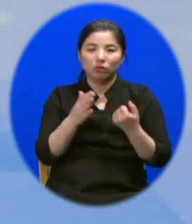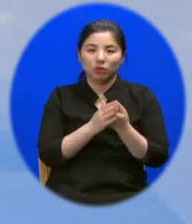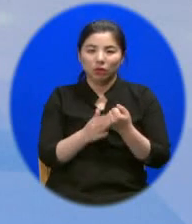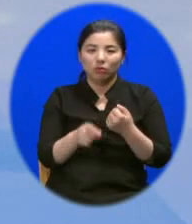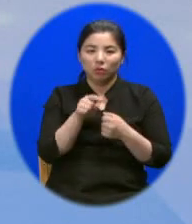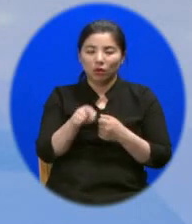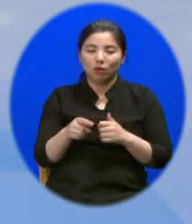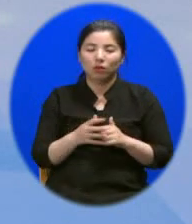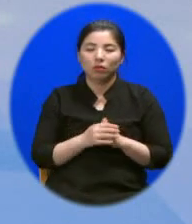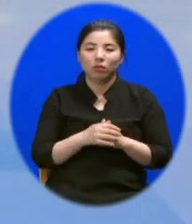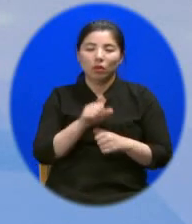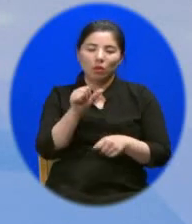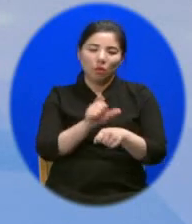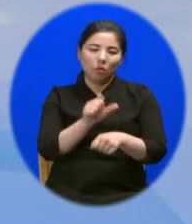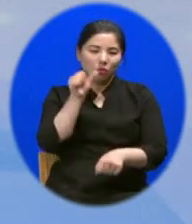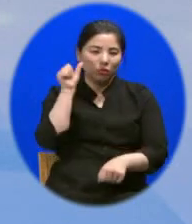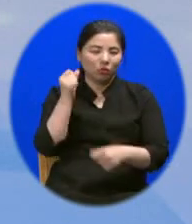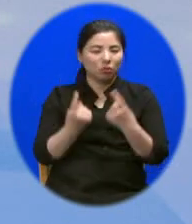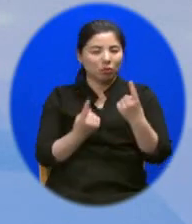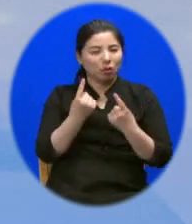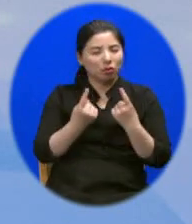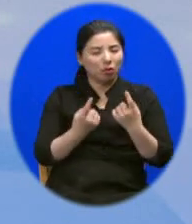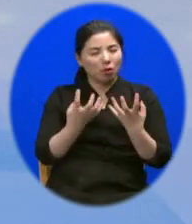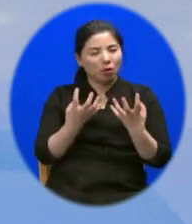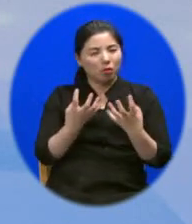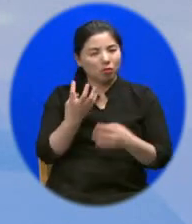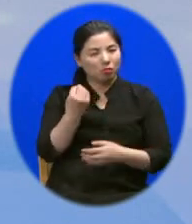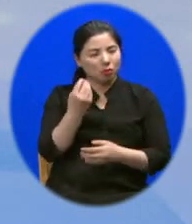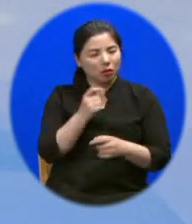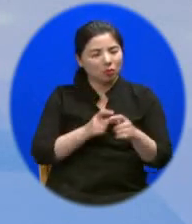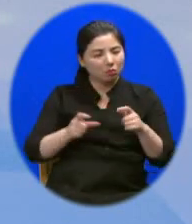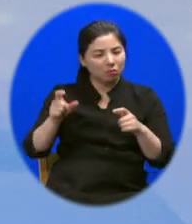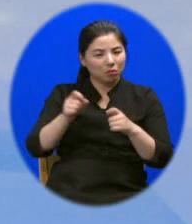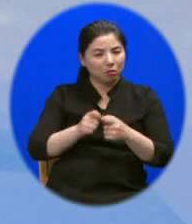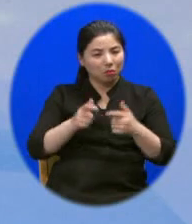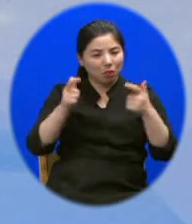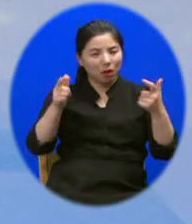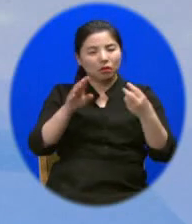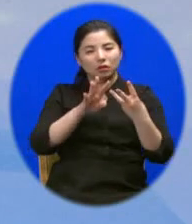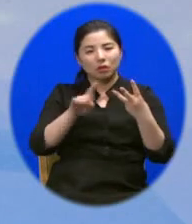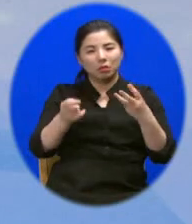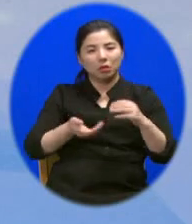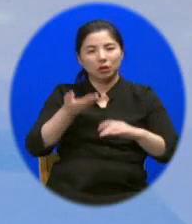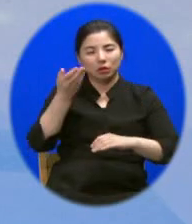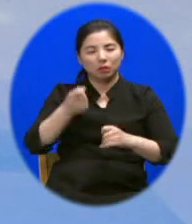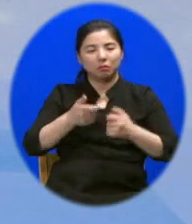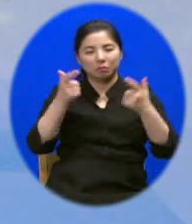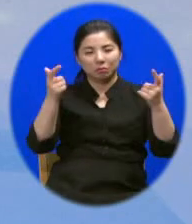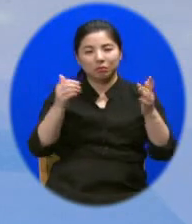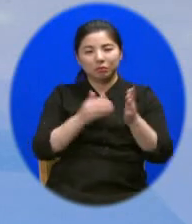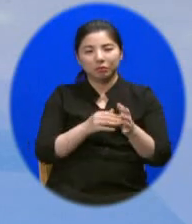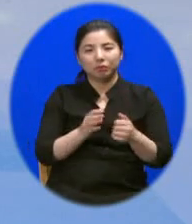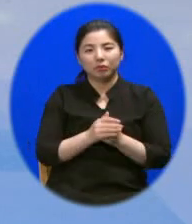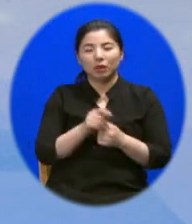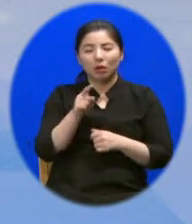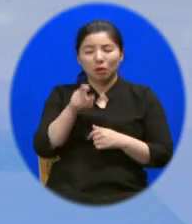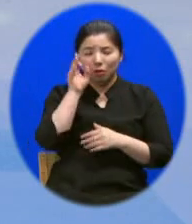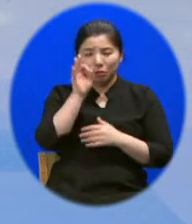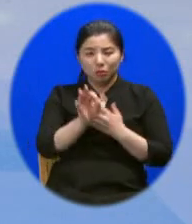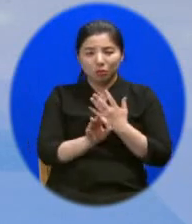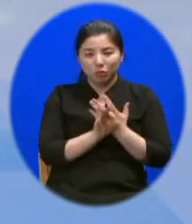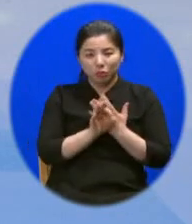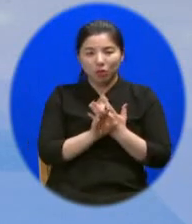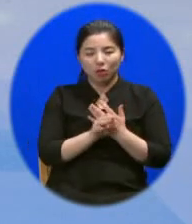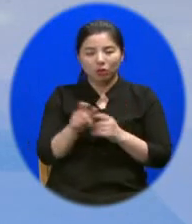이게 5년 전보다 얼마만큼 들은 한 날에 또 살펴보니까 3배 이상이나 증가 되더라구요 그렇다고 본다면